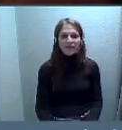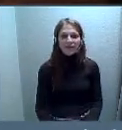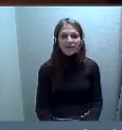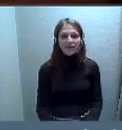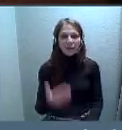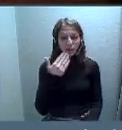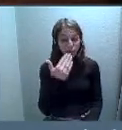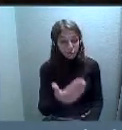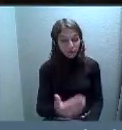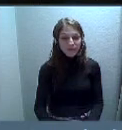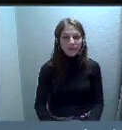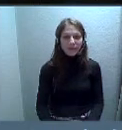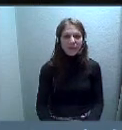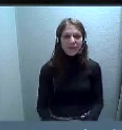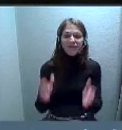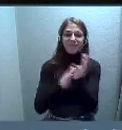Bonjour.